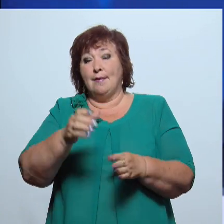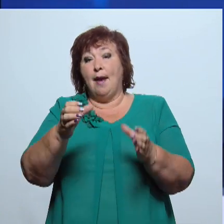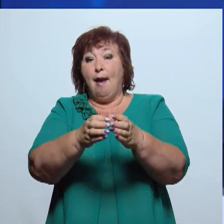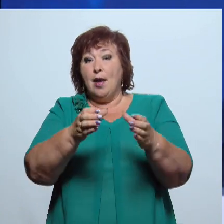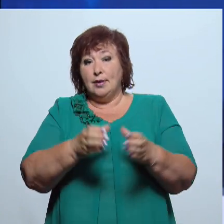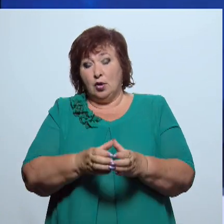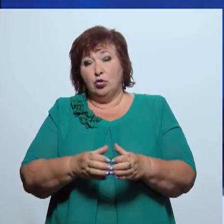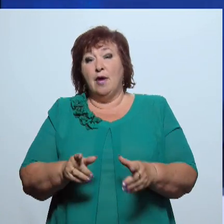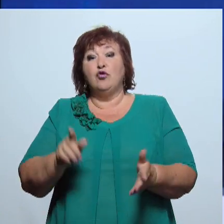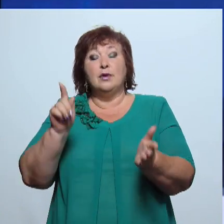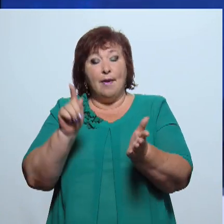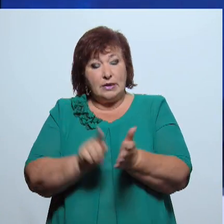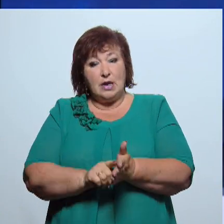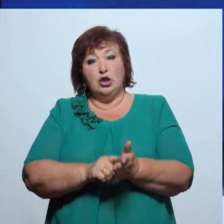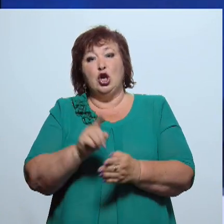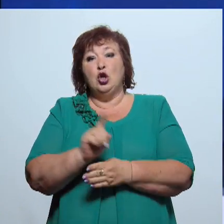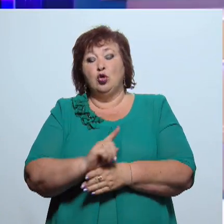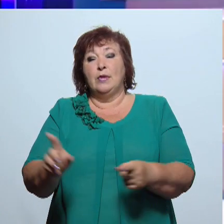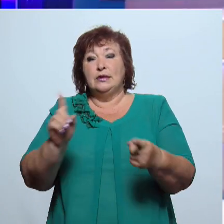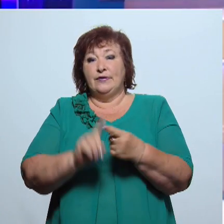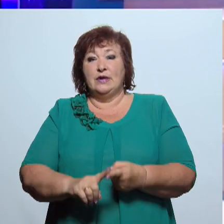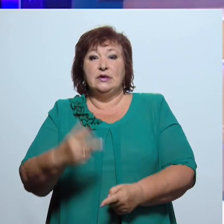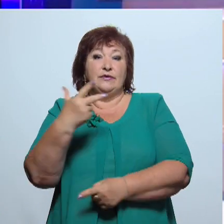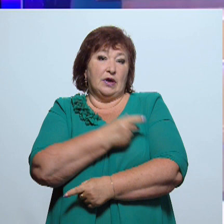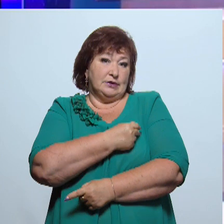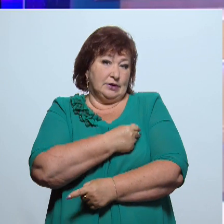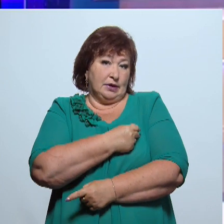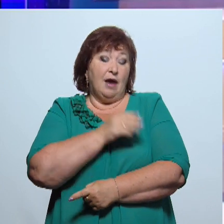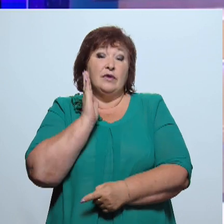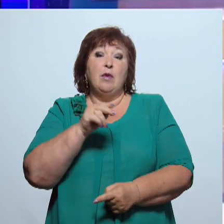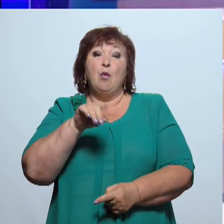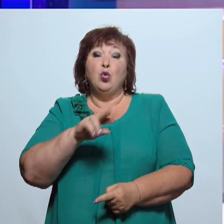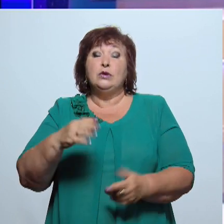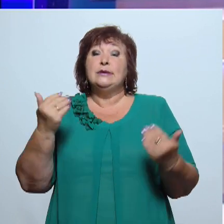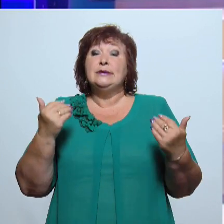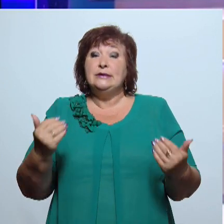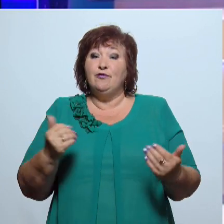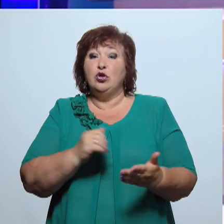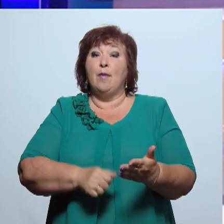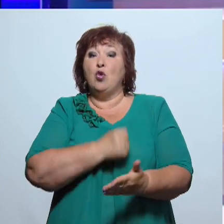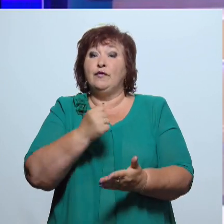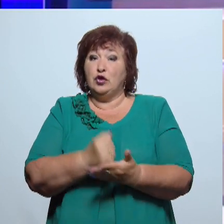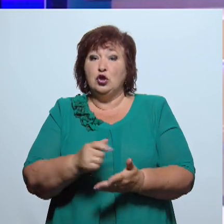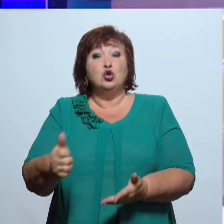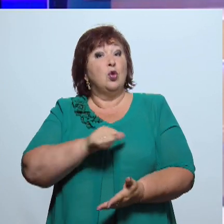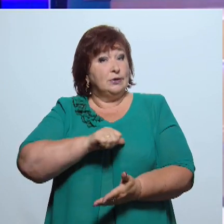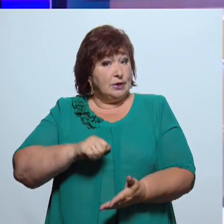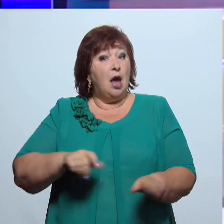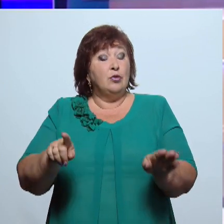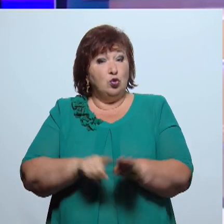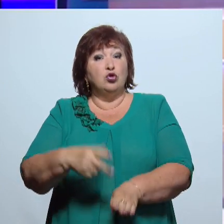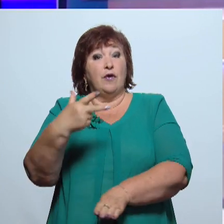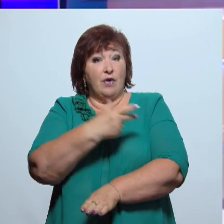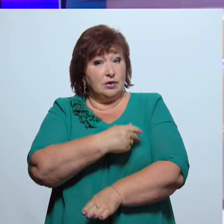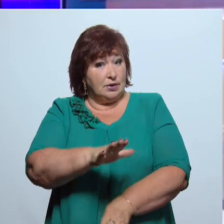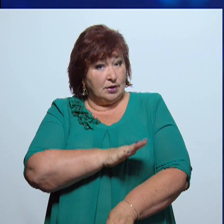и вводятся такие обязательные нормы, связанные с вакцинацией. Владимир Путин сегодня подтвердил, что сам он тоже